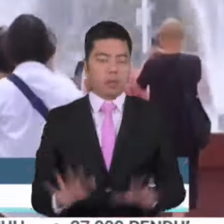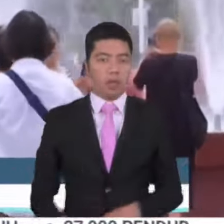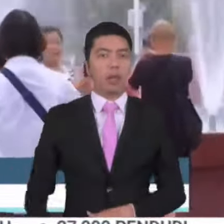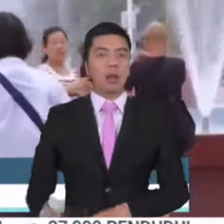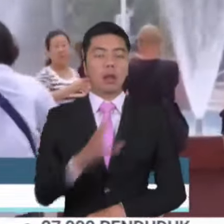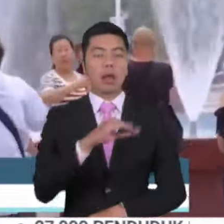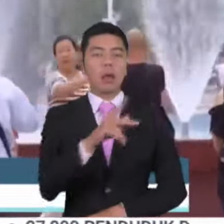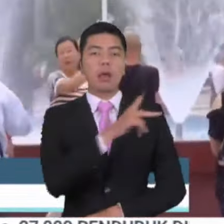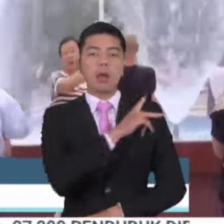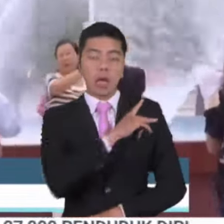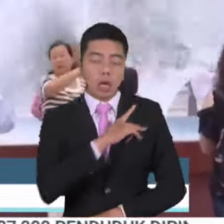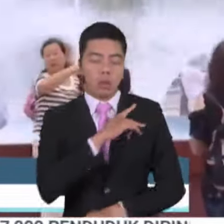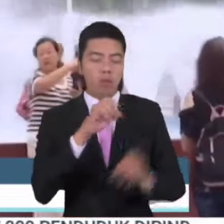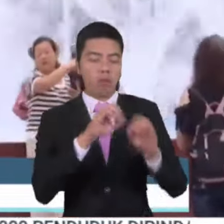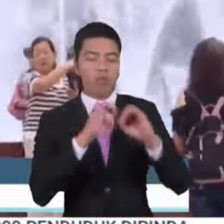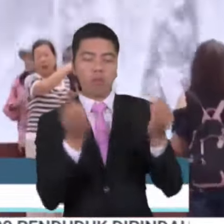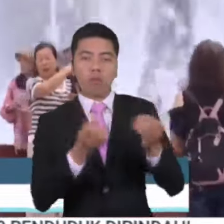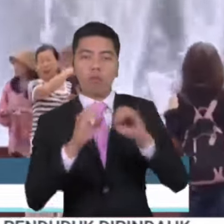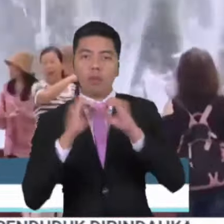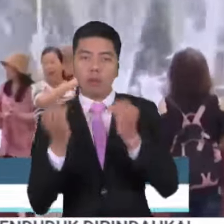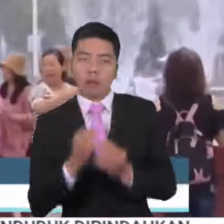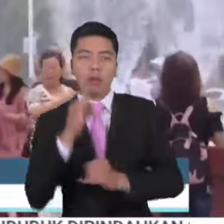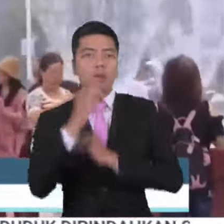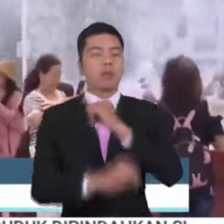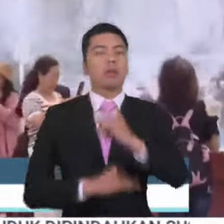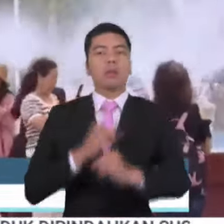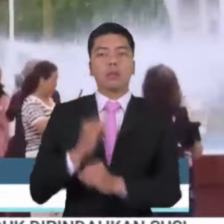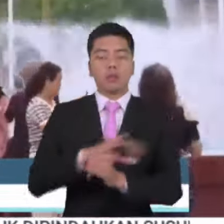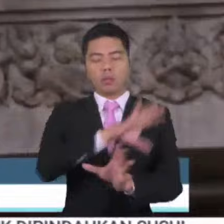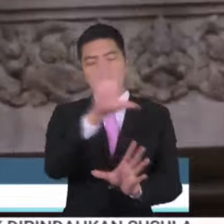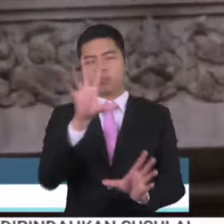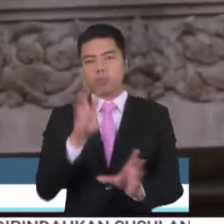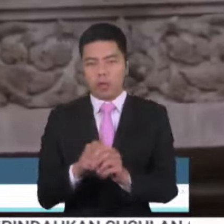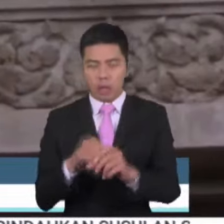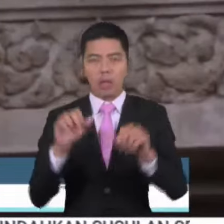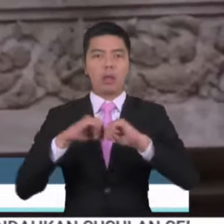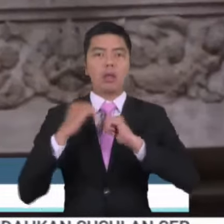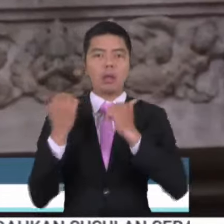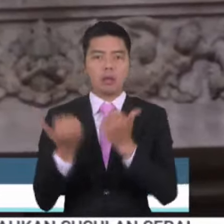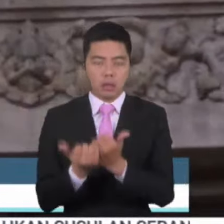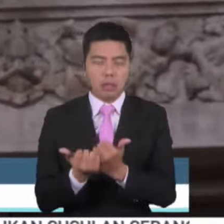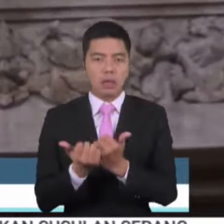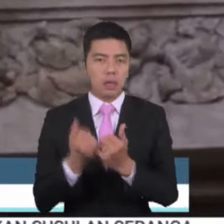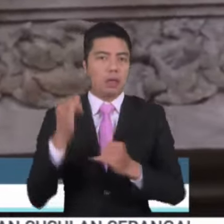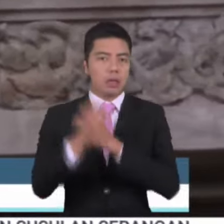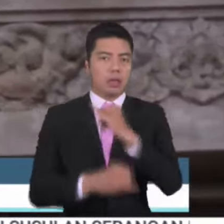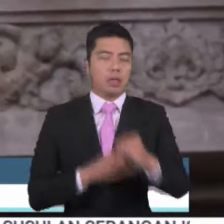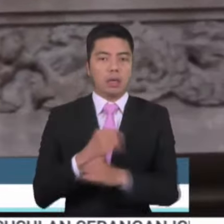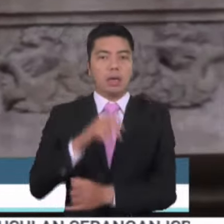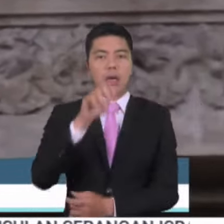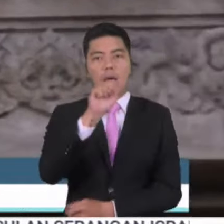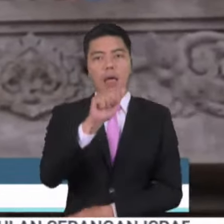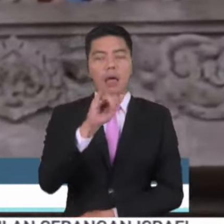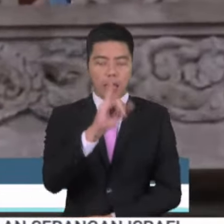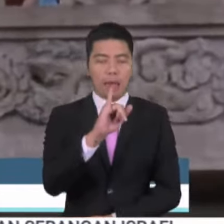serta ketua-ketua organisasi tenaga antarabangsa termasuk agensi tenaga antarabangsa